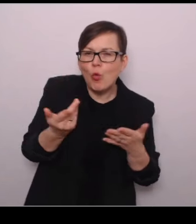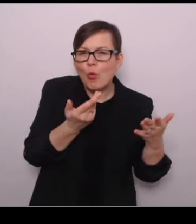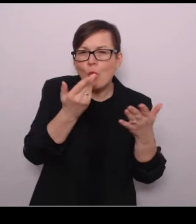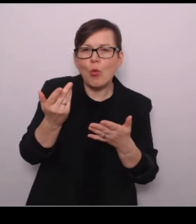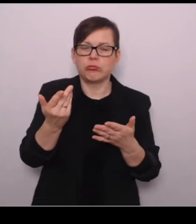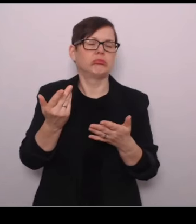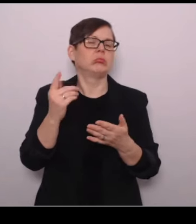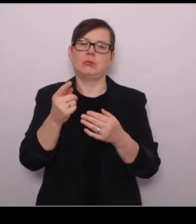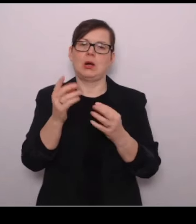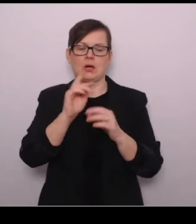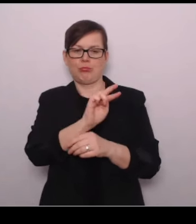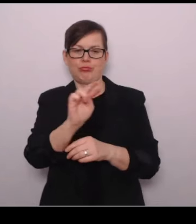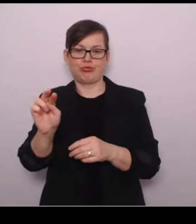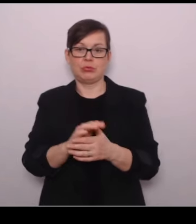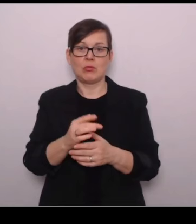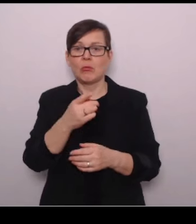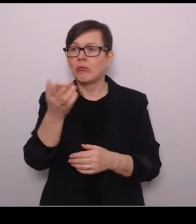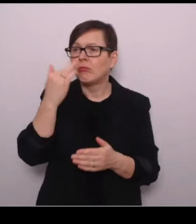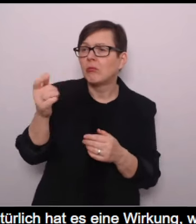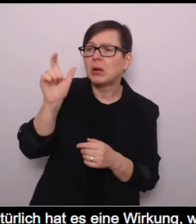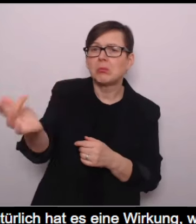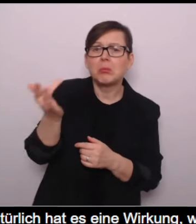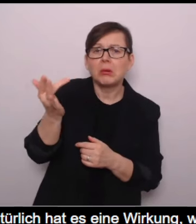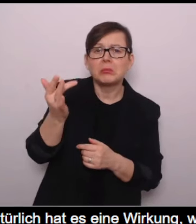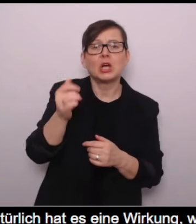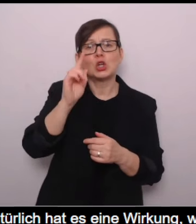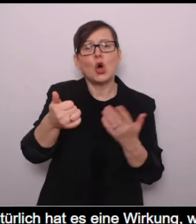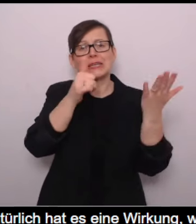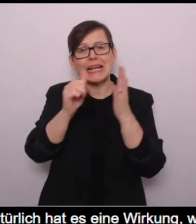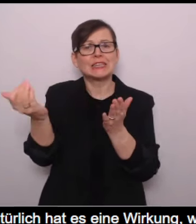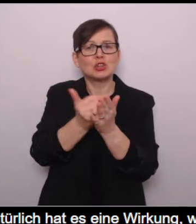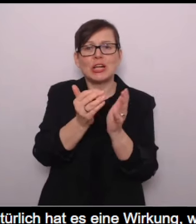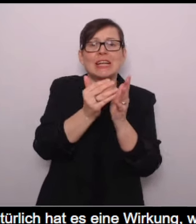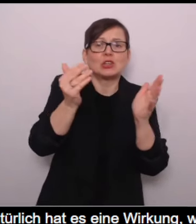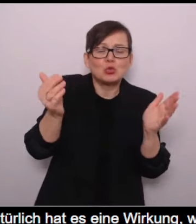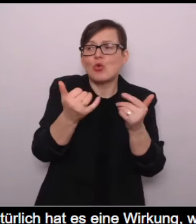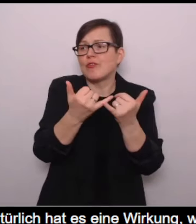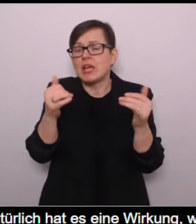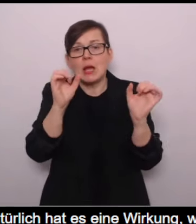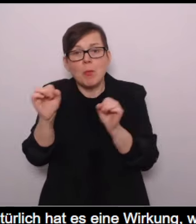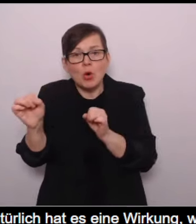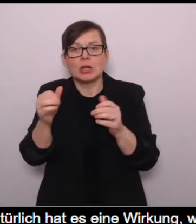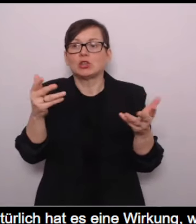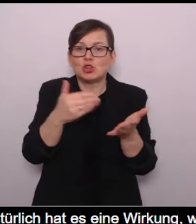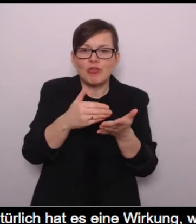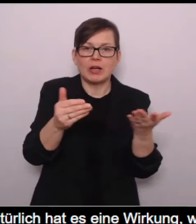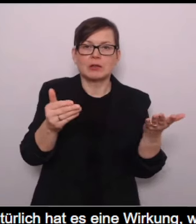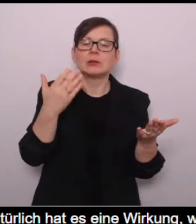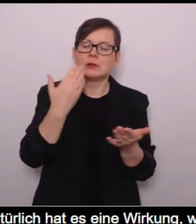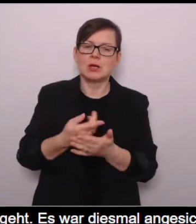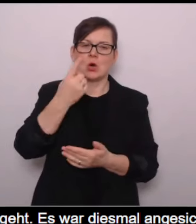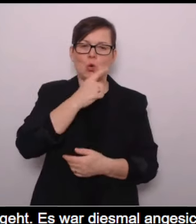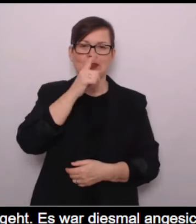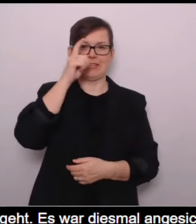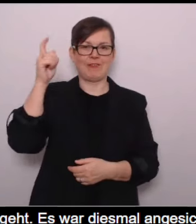abgehauen, wo sind die Aufwüchse am stärksten, wo brauchen wir was. Und deswegen auch, weil mich jemand fragt, ja, wie können Sie jetzt 6.000 Stellen machen und dann auf